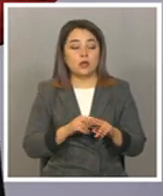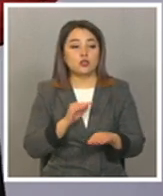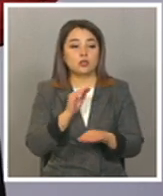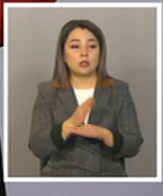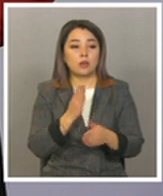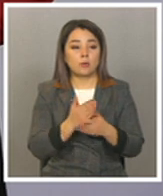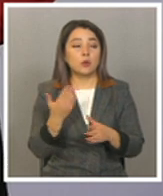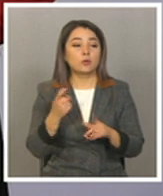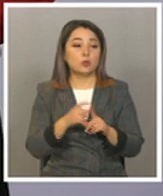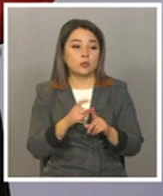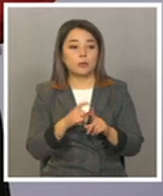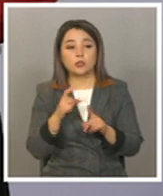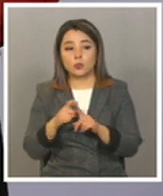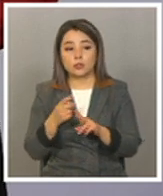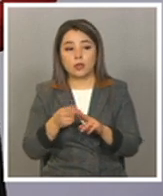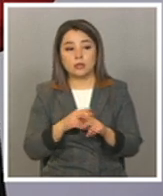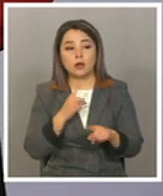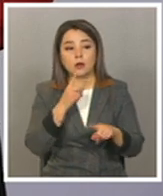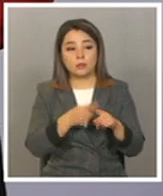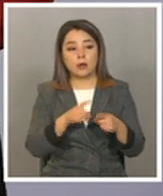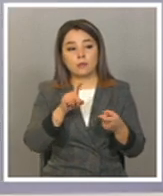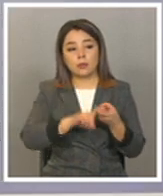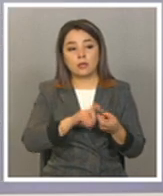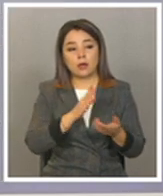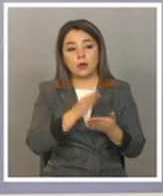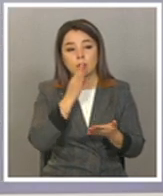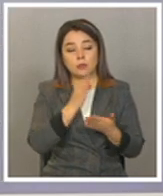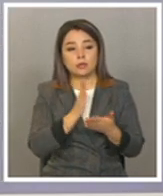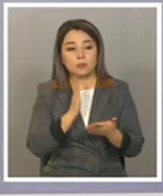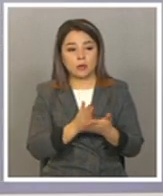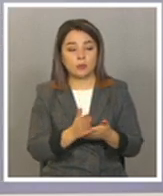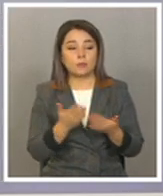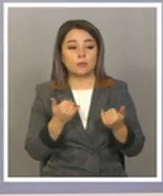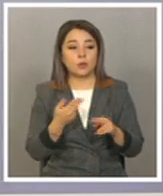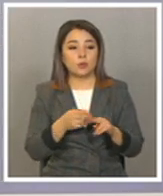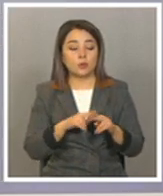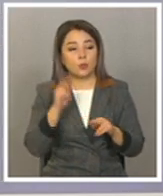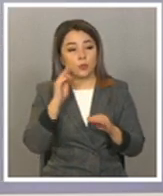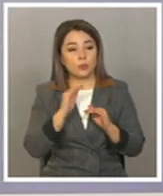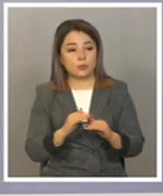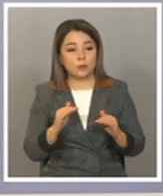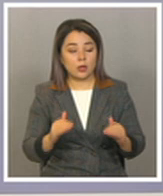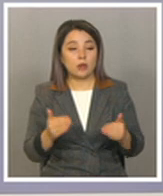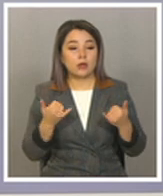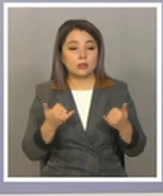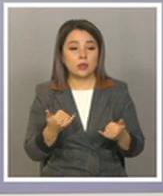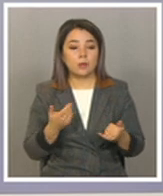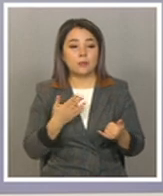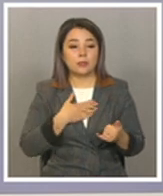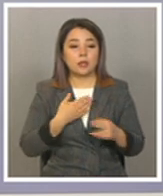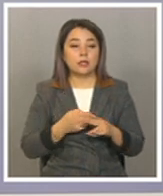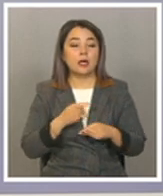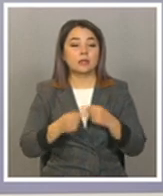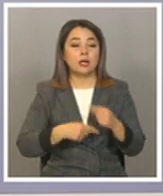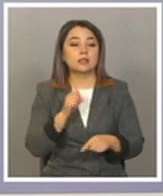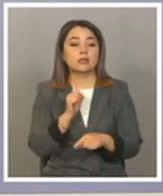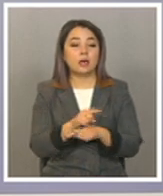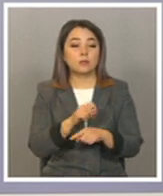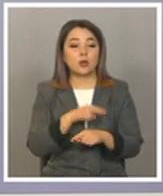сөз бен сөзді сабақтастыра байланыстырған екен. Оқушылар, енді келесі тапсырманы орында